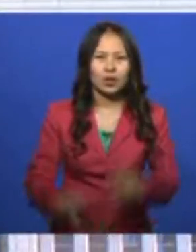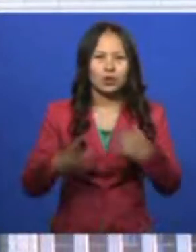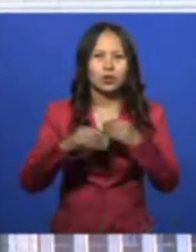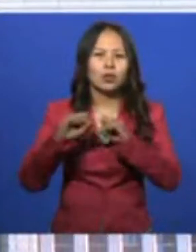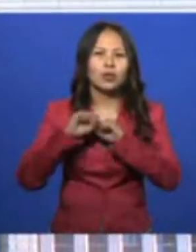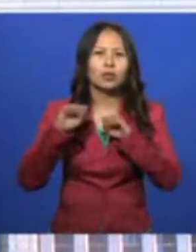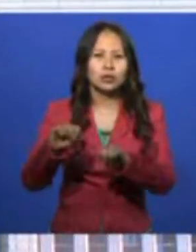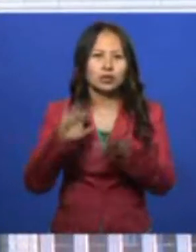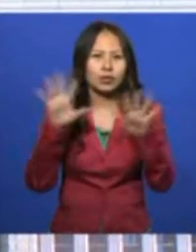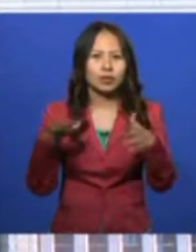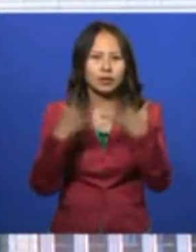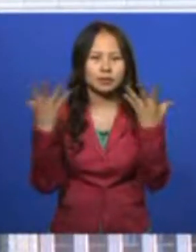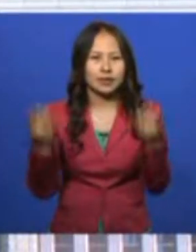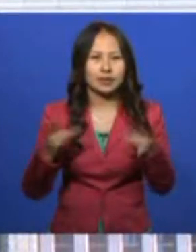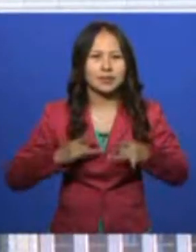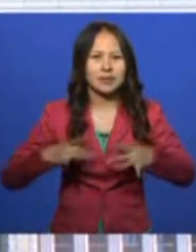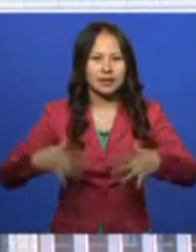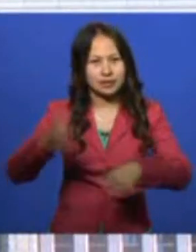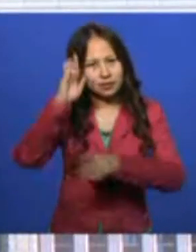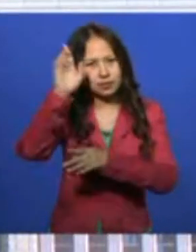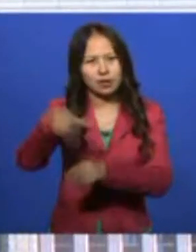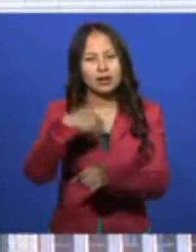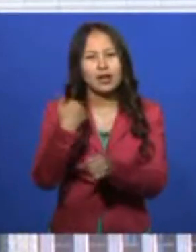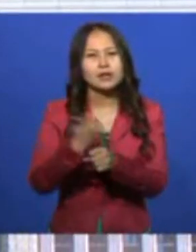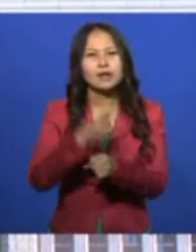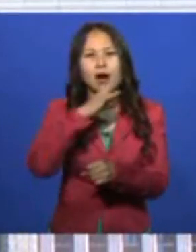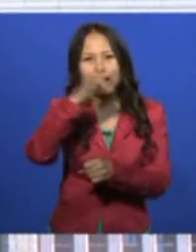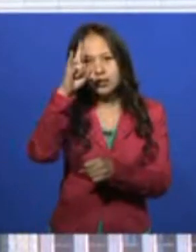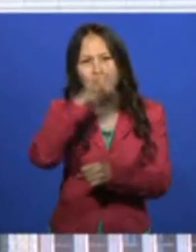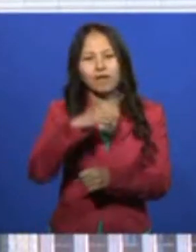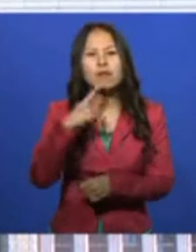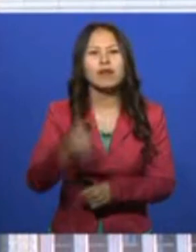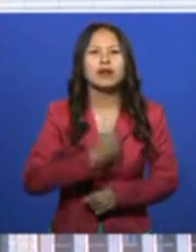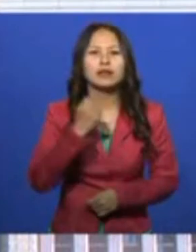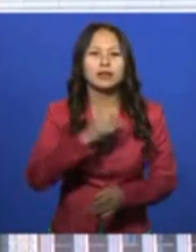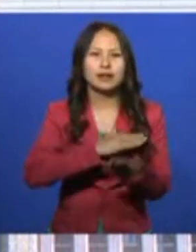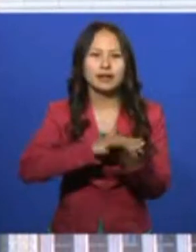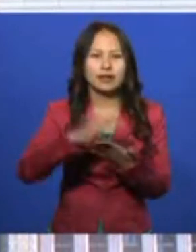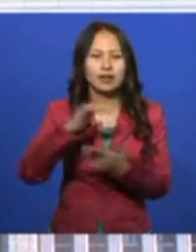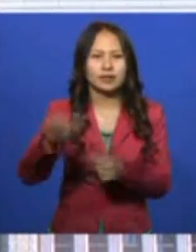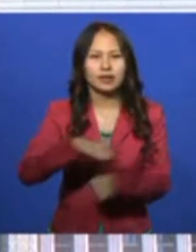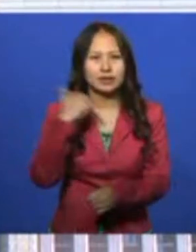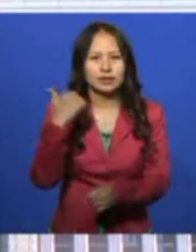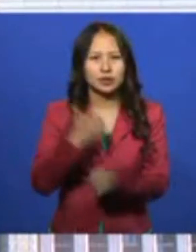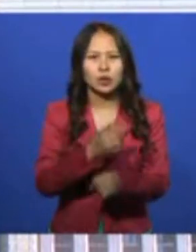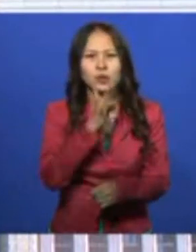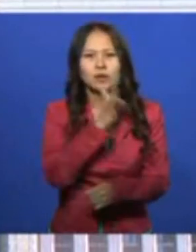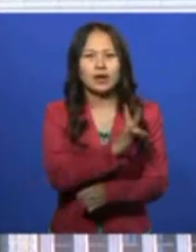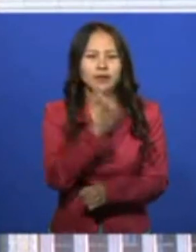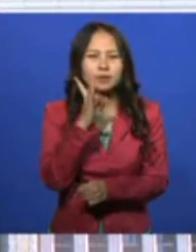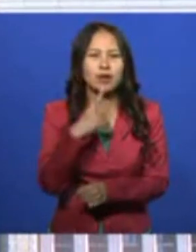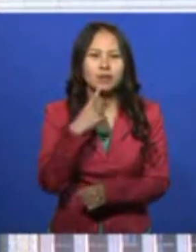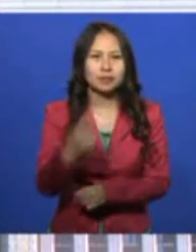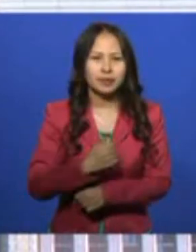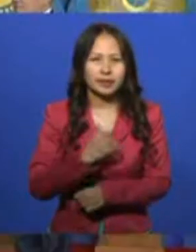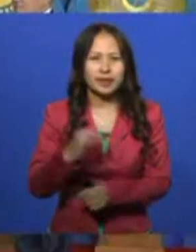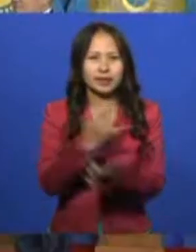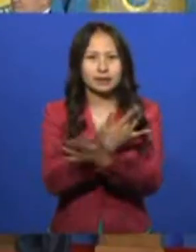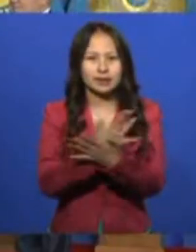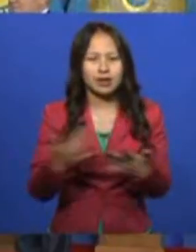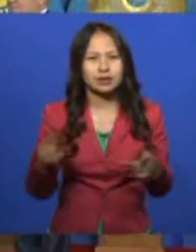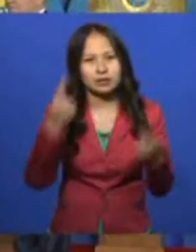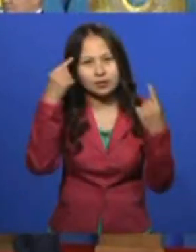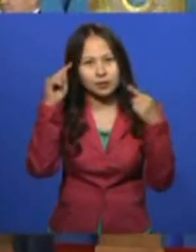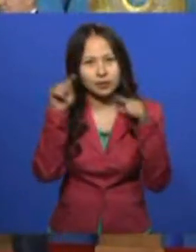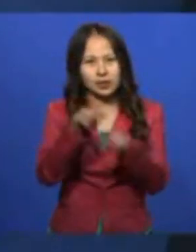Отан қорғаушылар күні қарсаңында мемлекет басшысы Қазақстан қарулы күштерінің жоғарғы бас қолбасшысы Нұрсұлтан Назарбаев әскери және арнайы атақтар